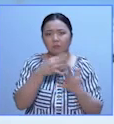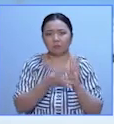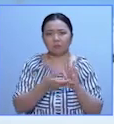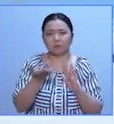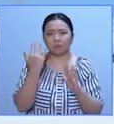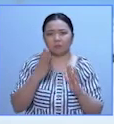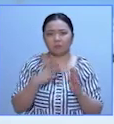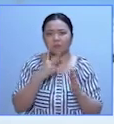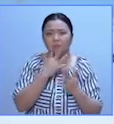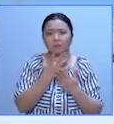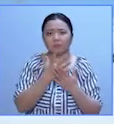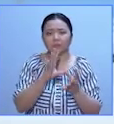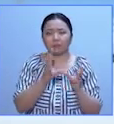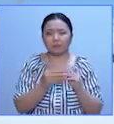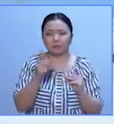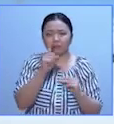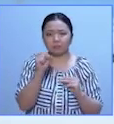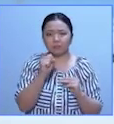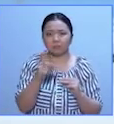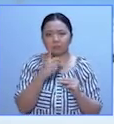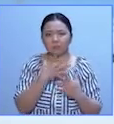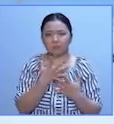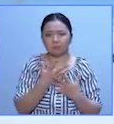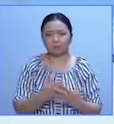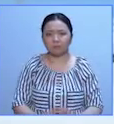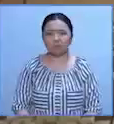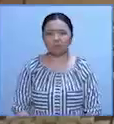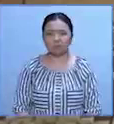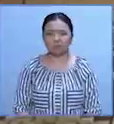Талғат Смағұловқа арналған жас қаламгер сыныбы ашылды.